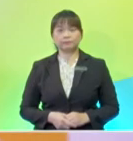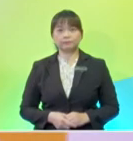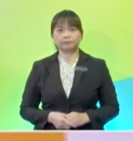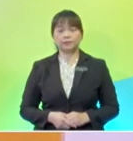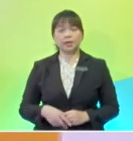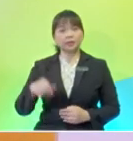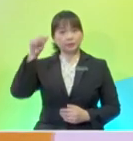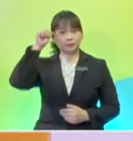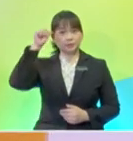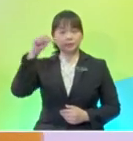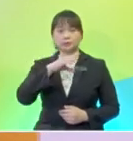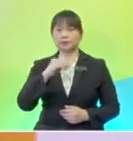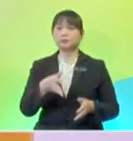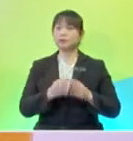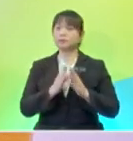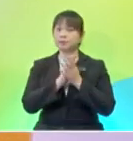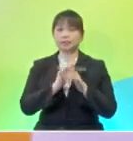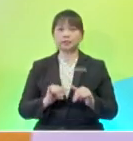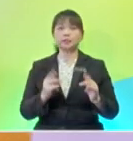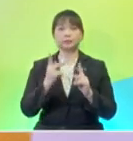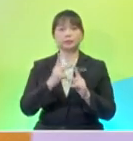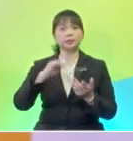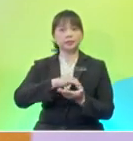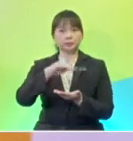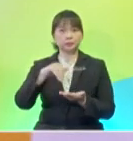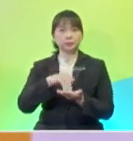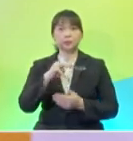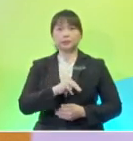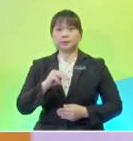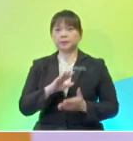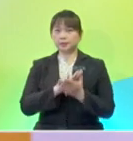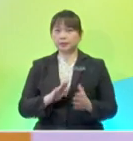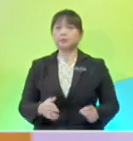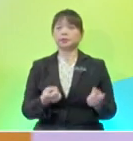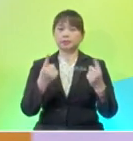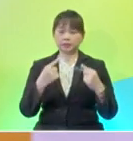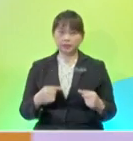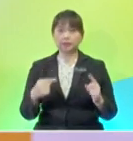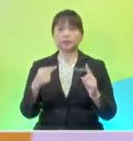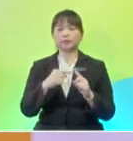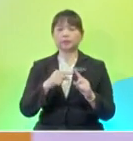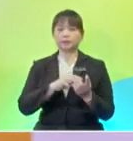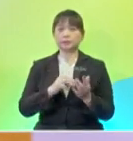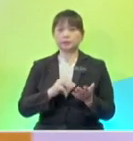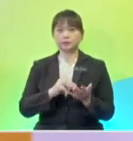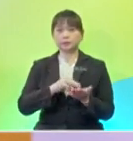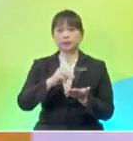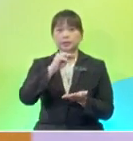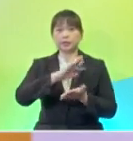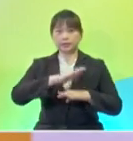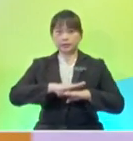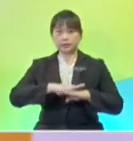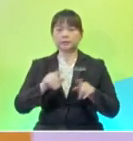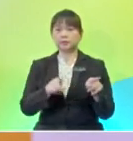Assalamualaikum dan salam sejahtera kepada semua murid Selamat datang ke slot Menengah Atas bersama dengan